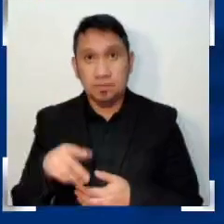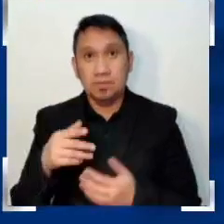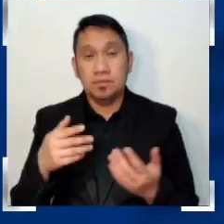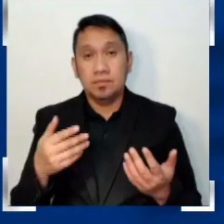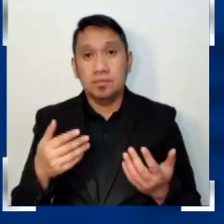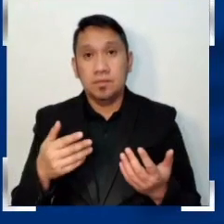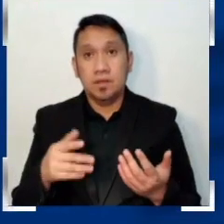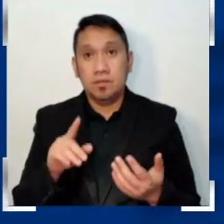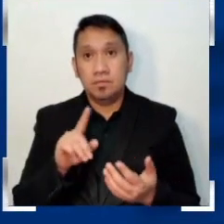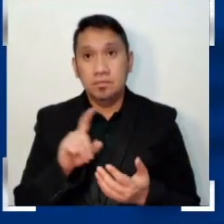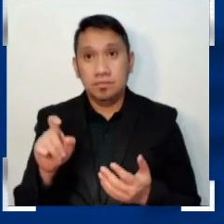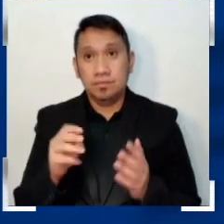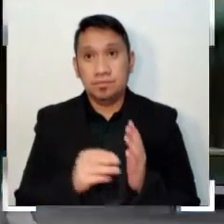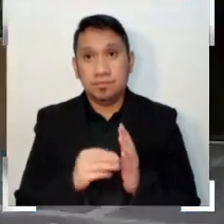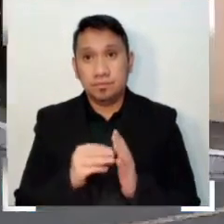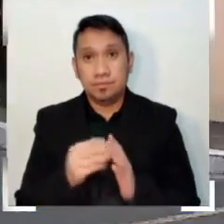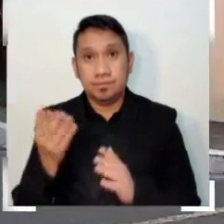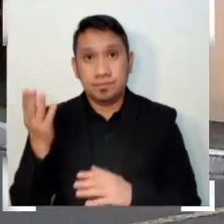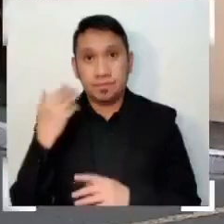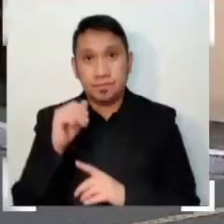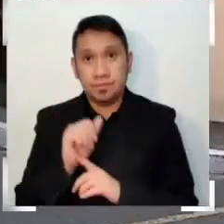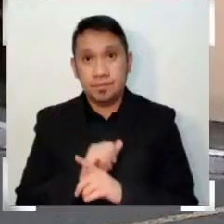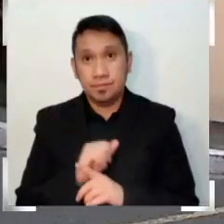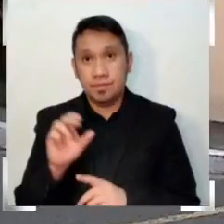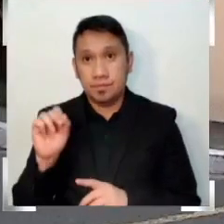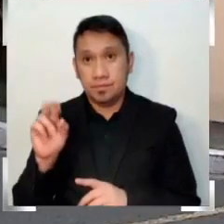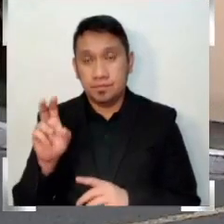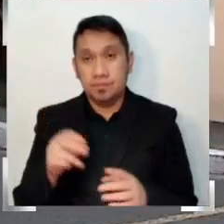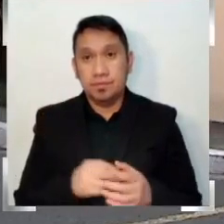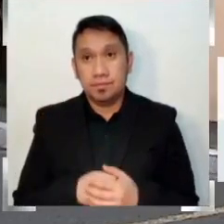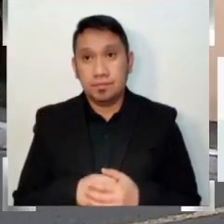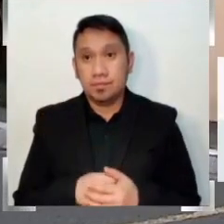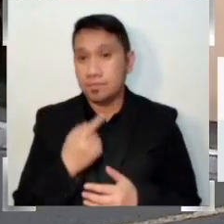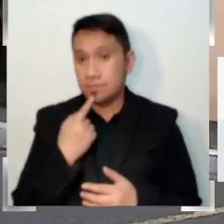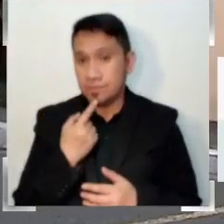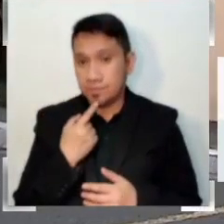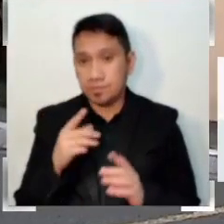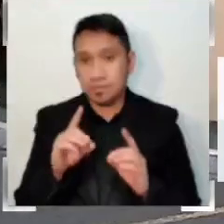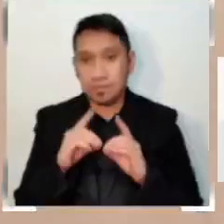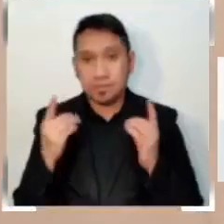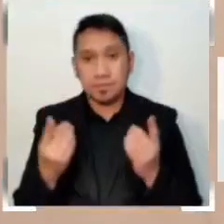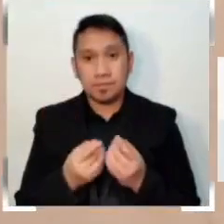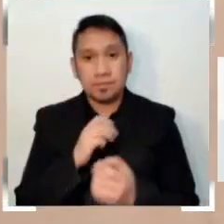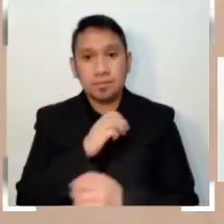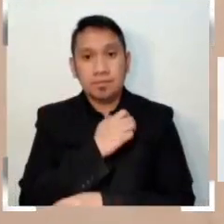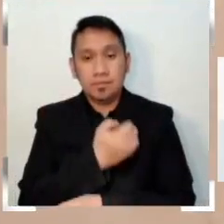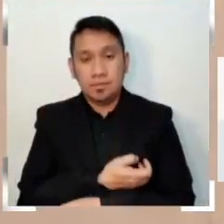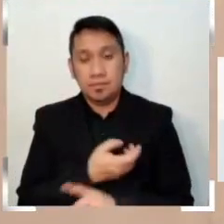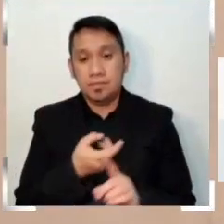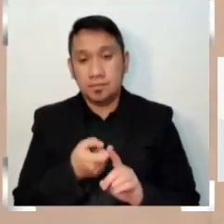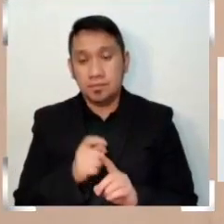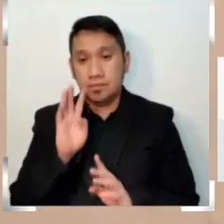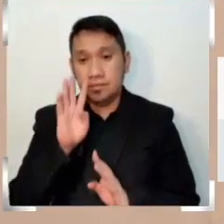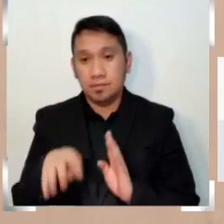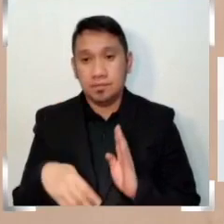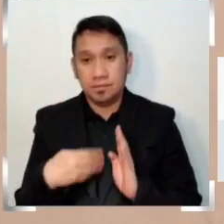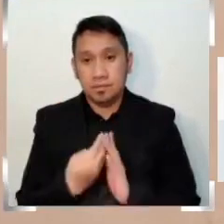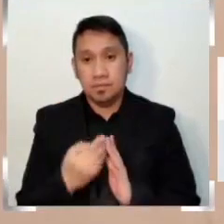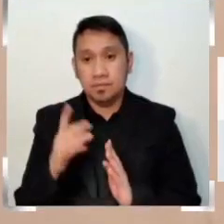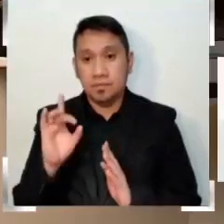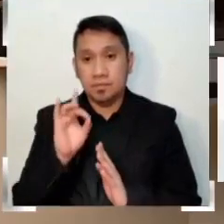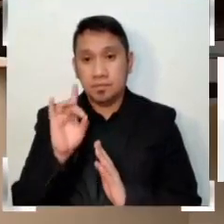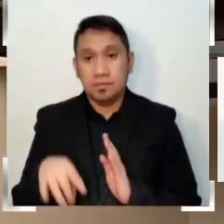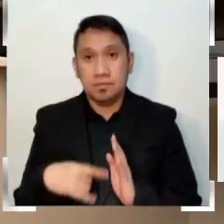piso noong pang April 12. Ayon naman sa Department of Energy, mula sa 4 oras, nasa 8 oras na ang